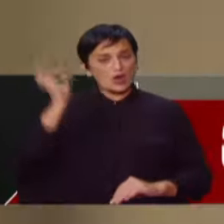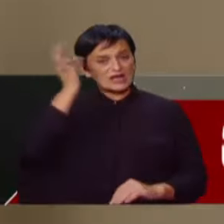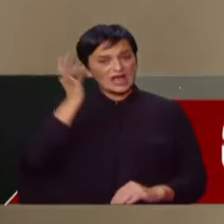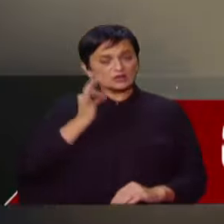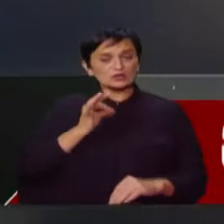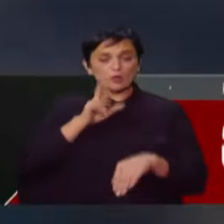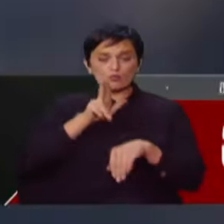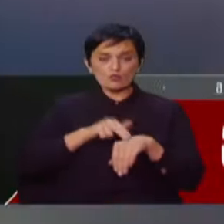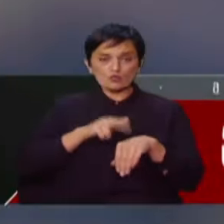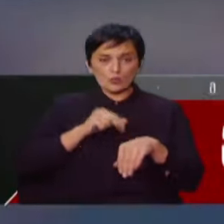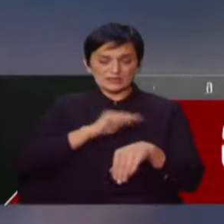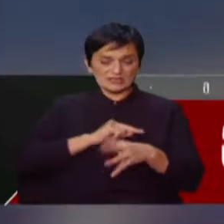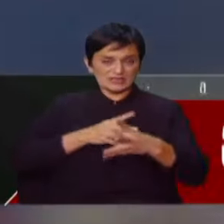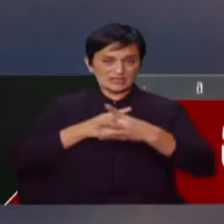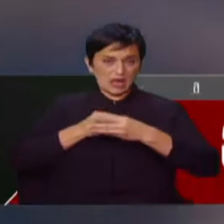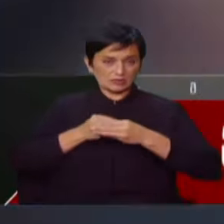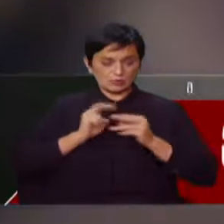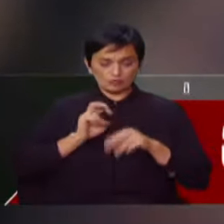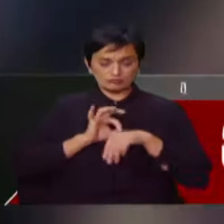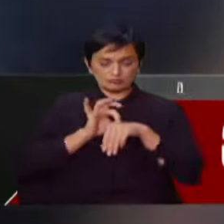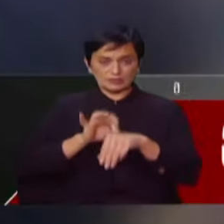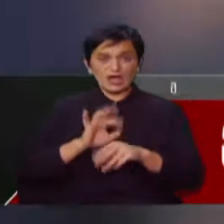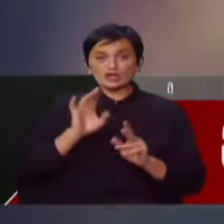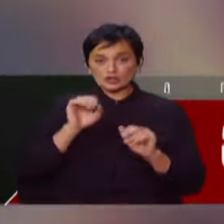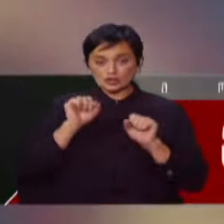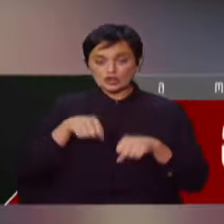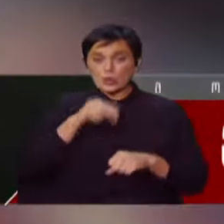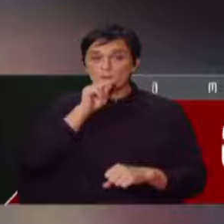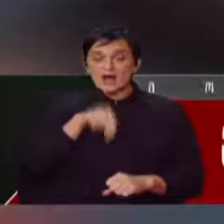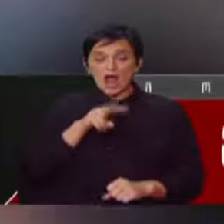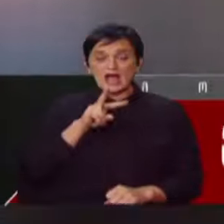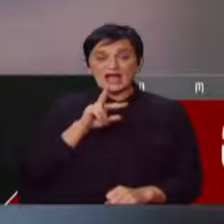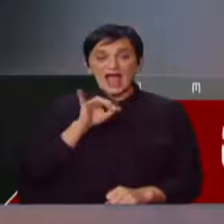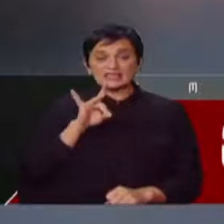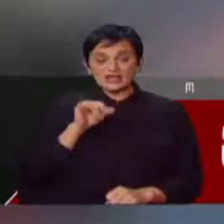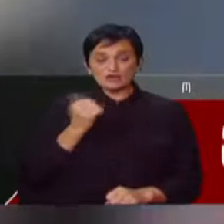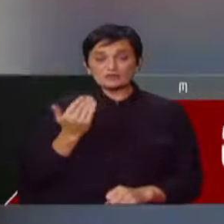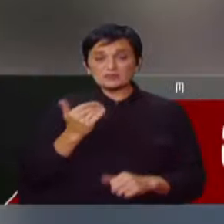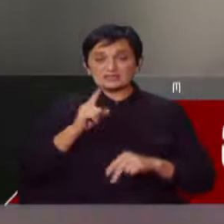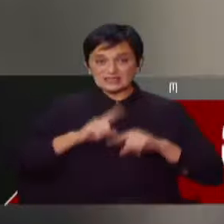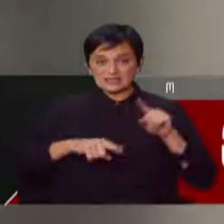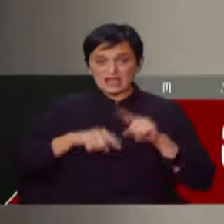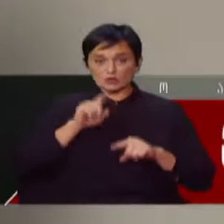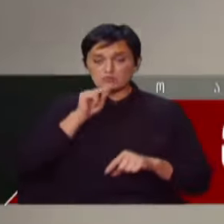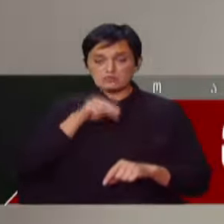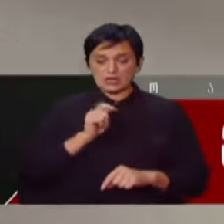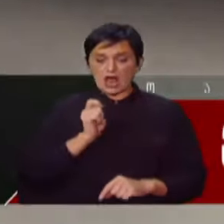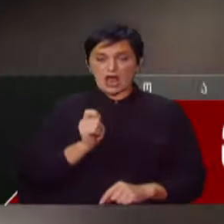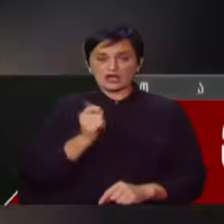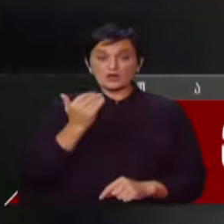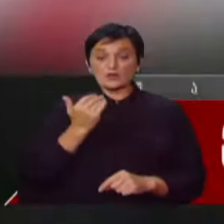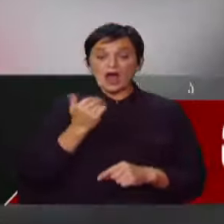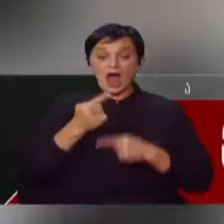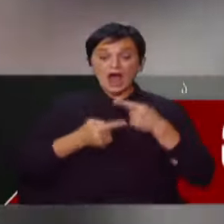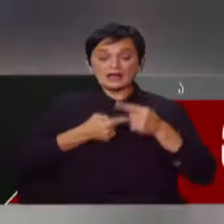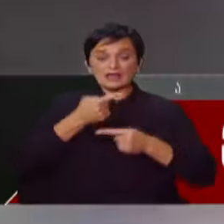გერმანიის სამართალდამცველებთან თანამშრომლობით აწარმოებს. შესაძლოა ბრალი დავით კეზერაშვილს და მის ნათესავებსაც წარუდგინონ, ვის